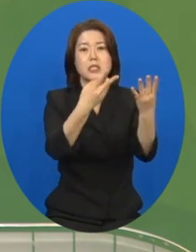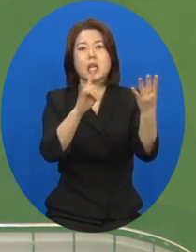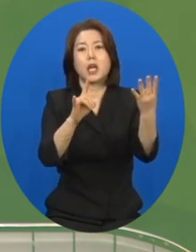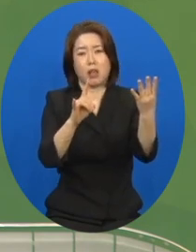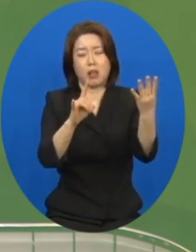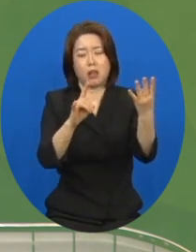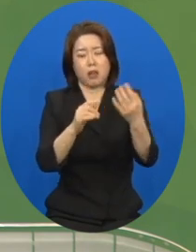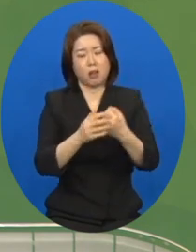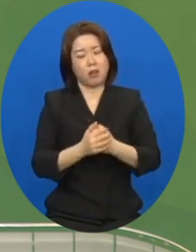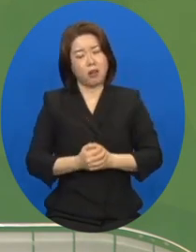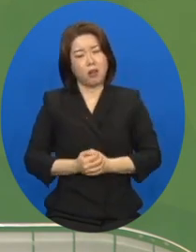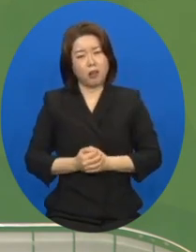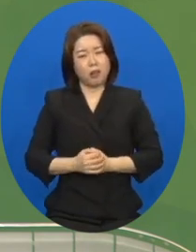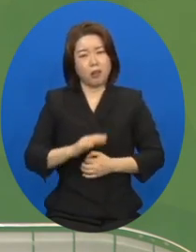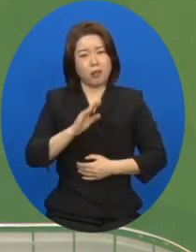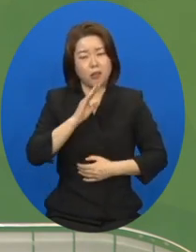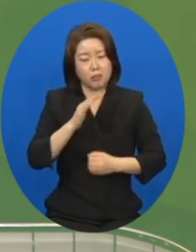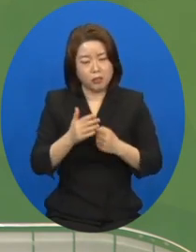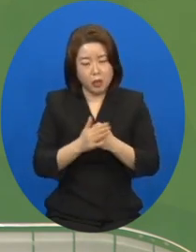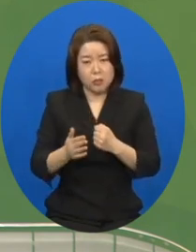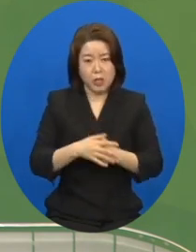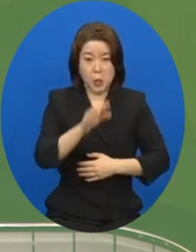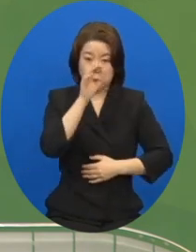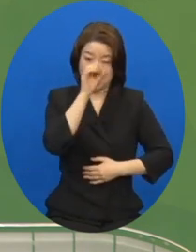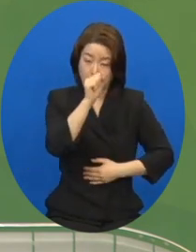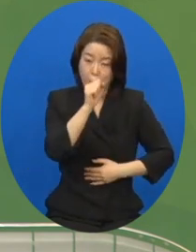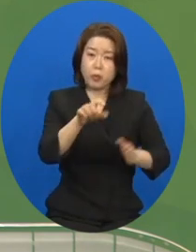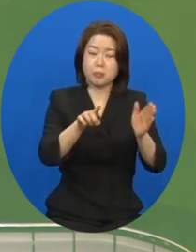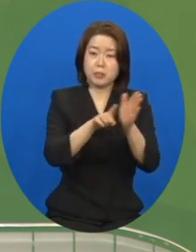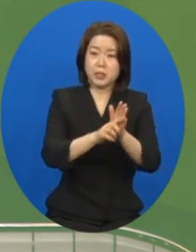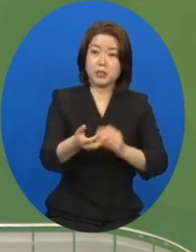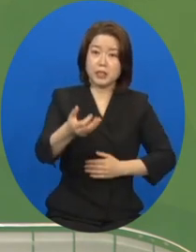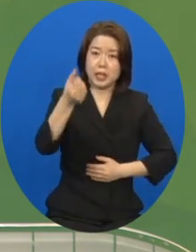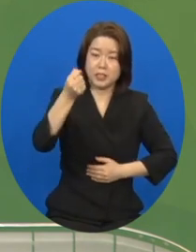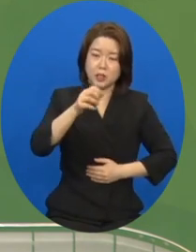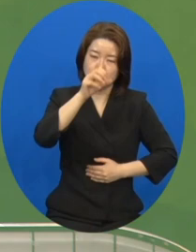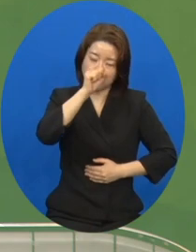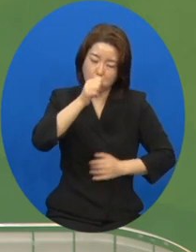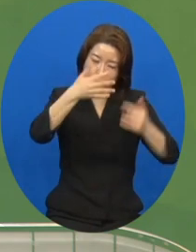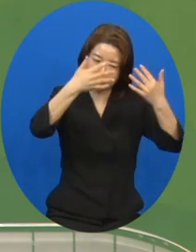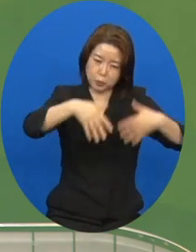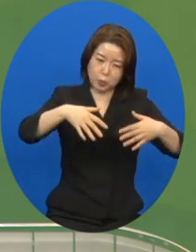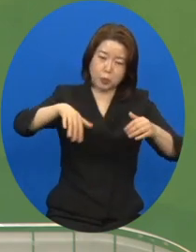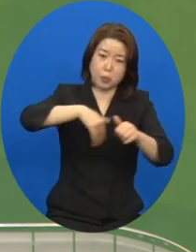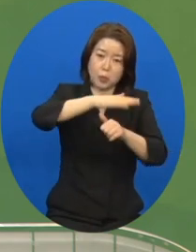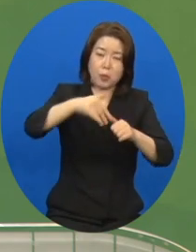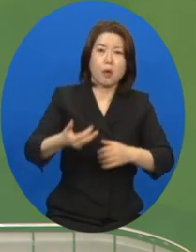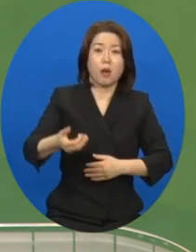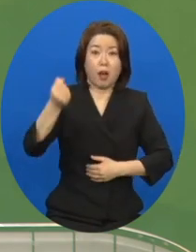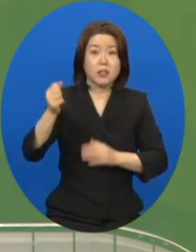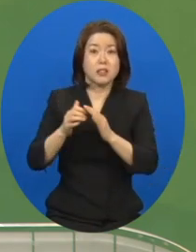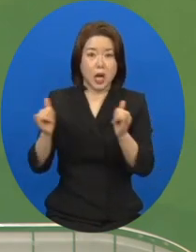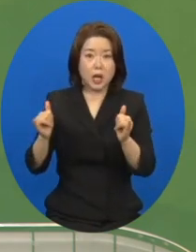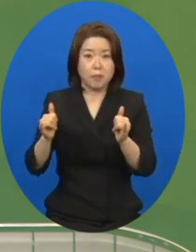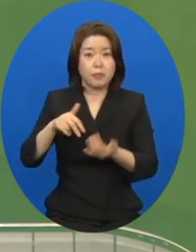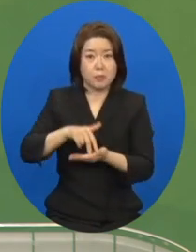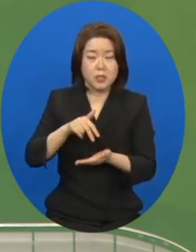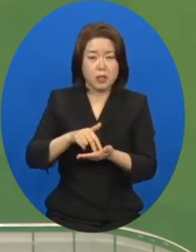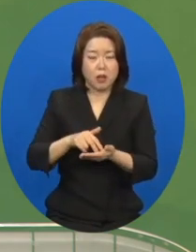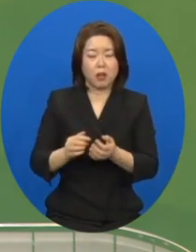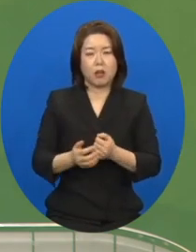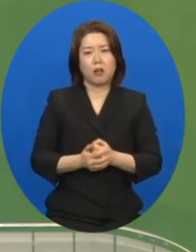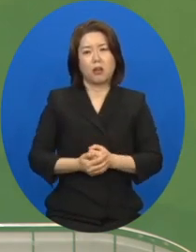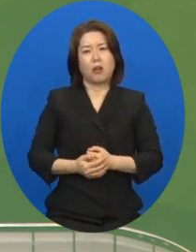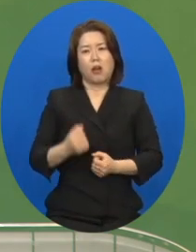그러니 정말 좋은 믿음 가진 모든 여건이 다 갖추어진 사람이죠. 그런데 저는 참